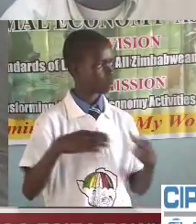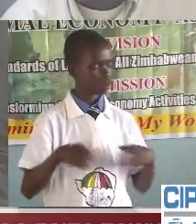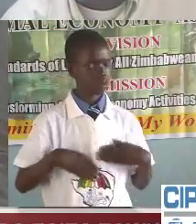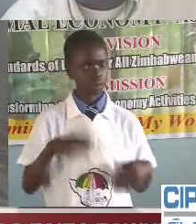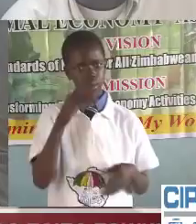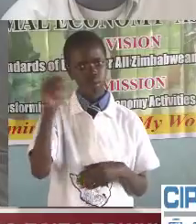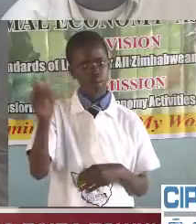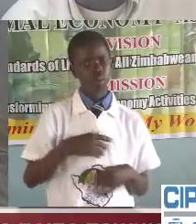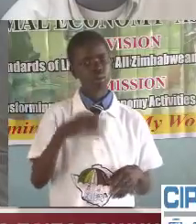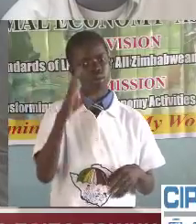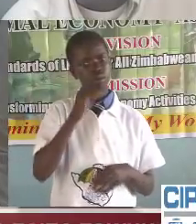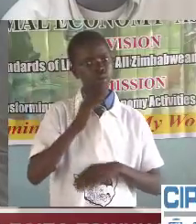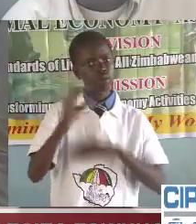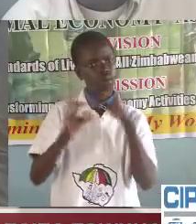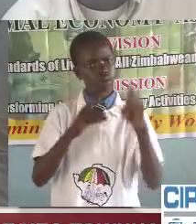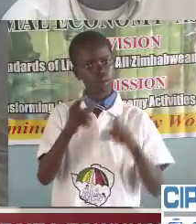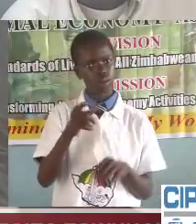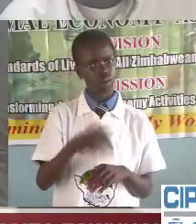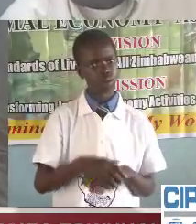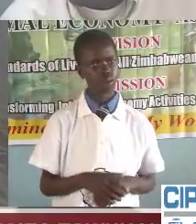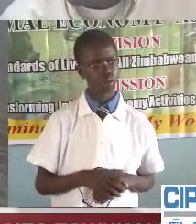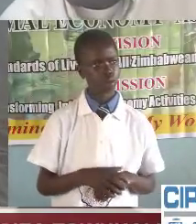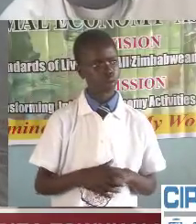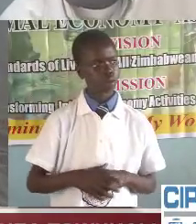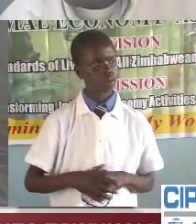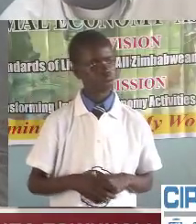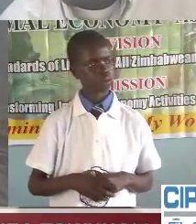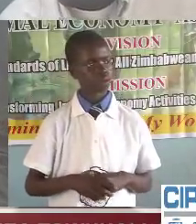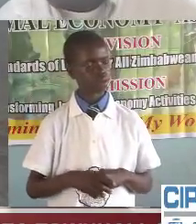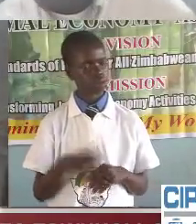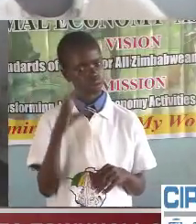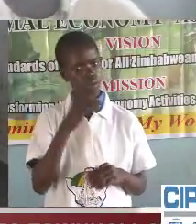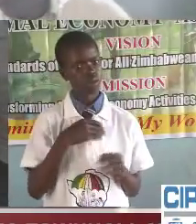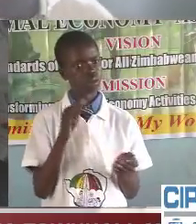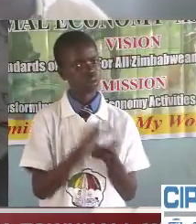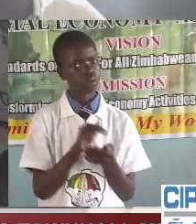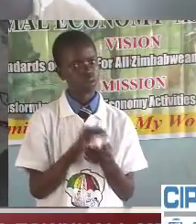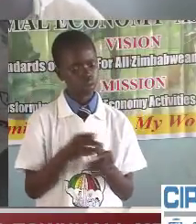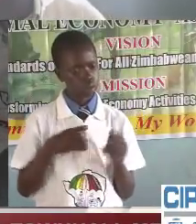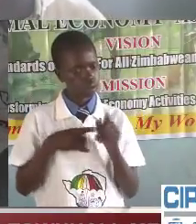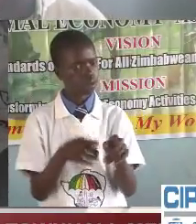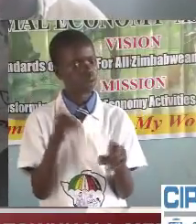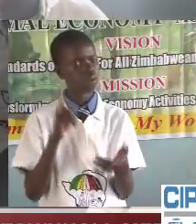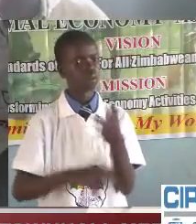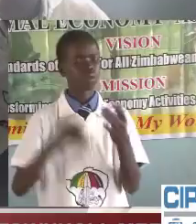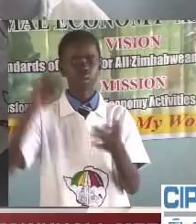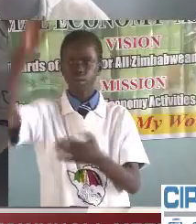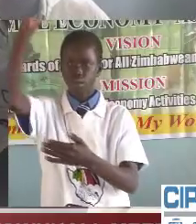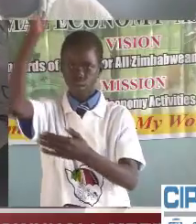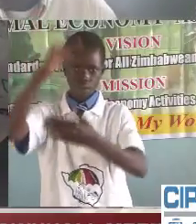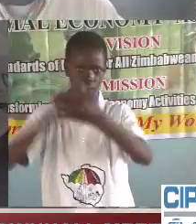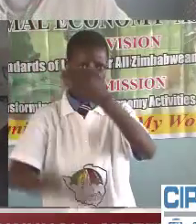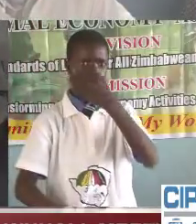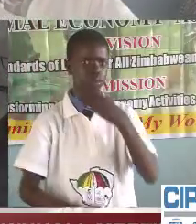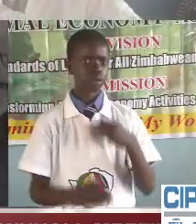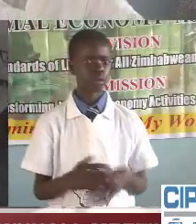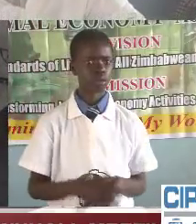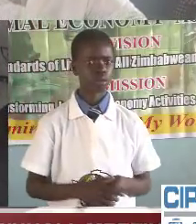Pandakawandirwa saka ndonguva yekuti tivaudze. Ini ndanga ndichitevedza kubva pane wokutanga kusvika pane